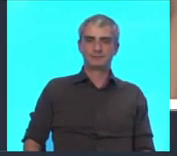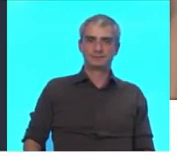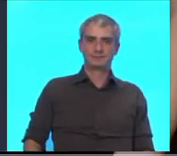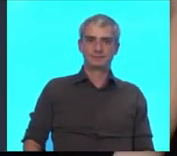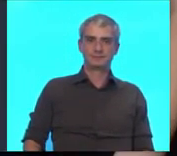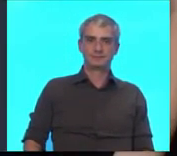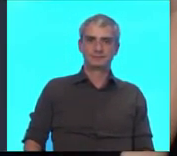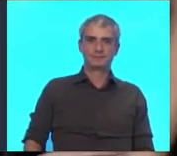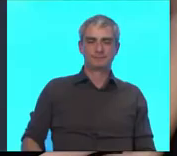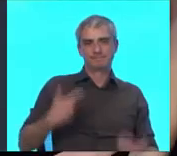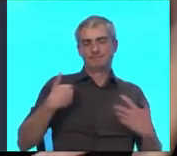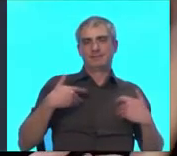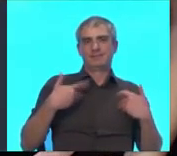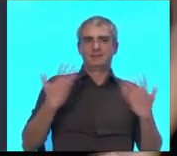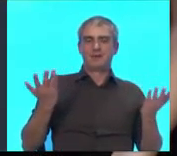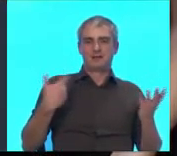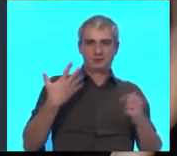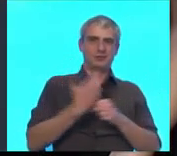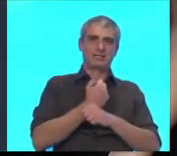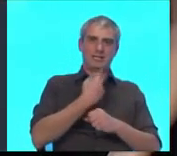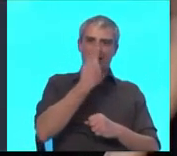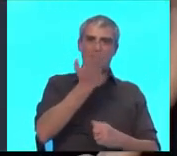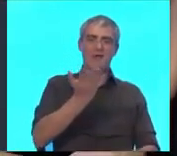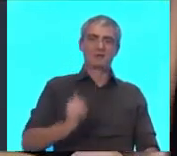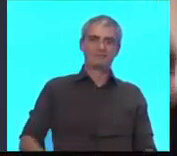ואני שמחה מאוד שזכיתי לראות את